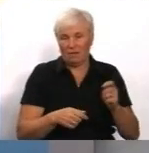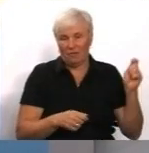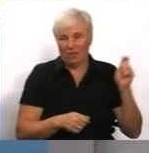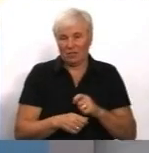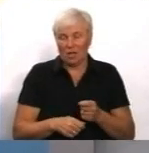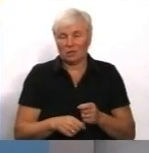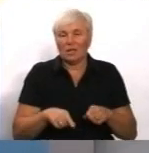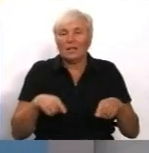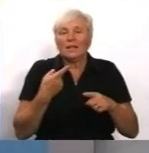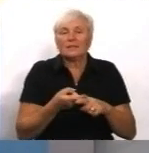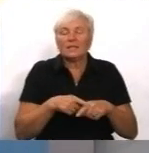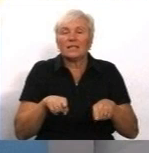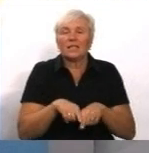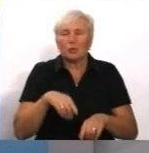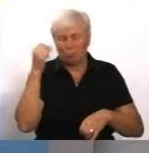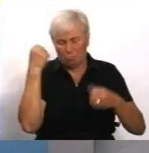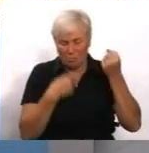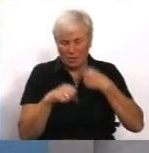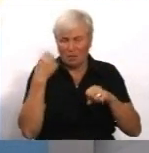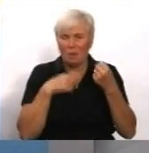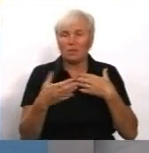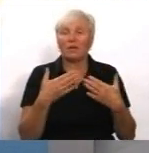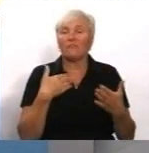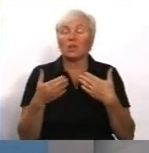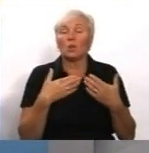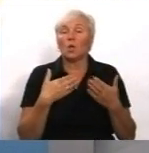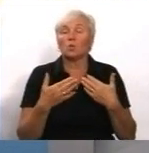такий безлаберне відношення до